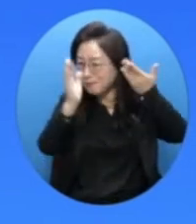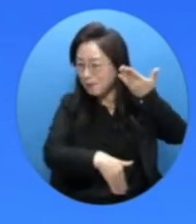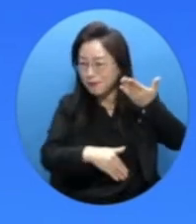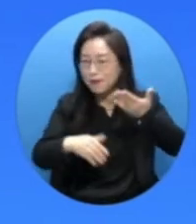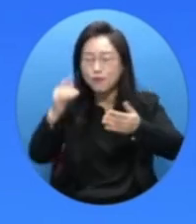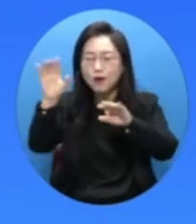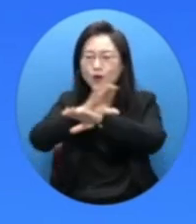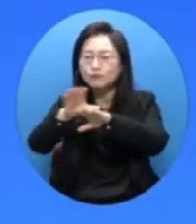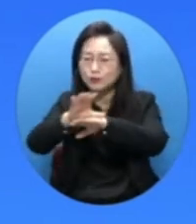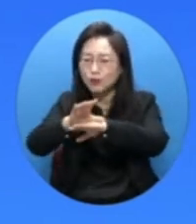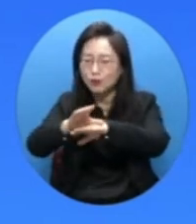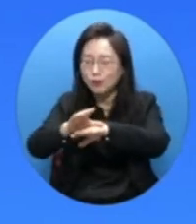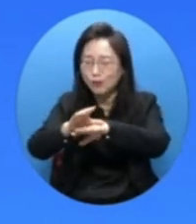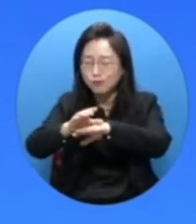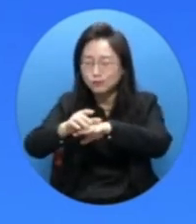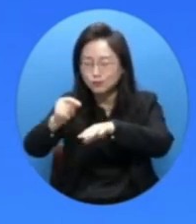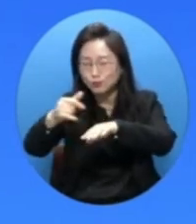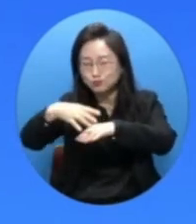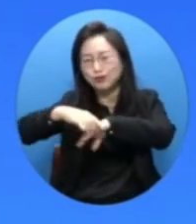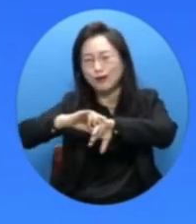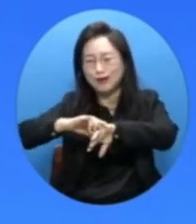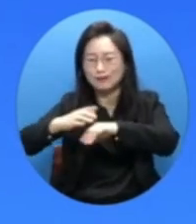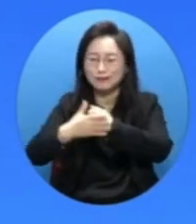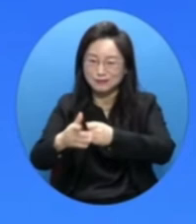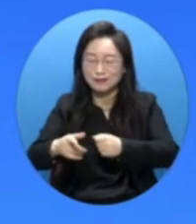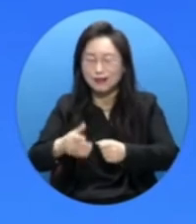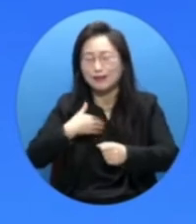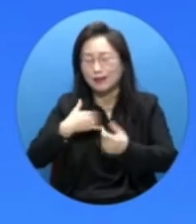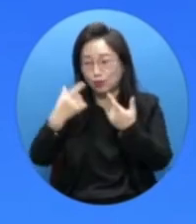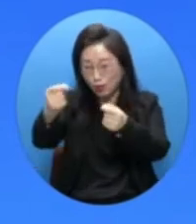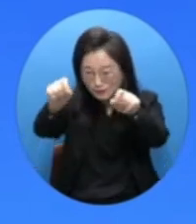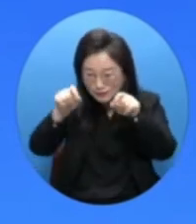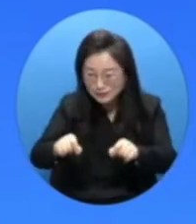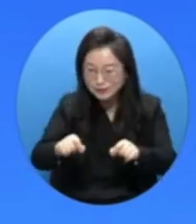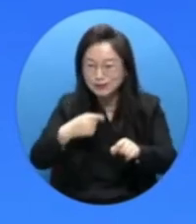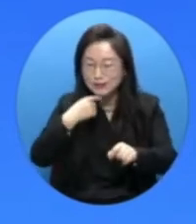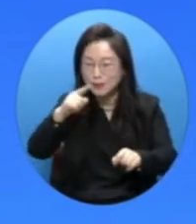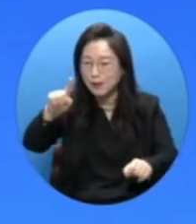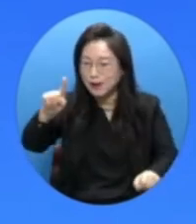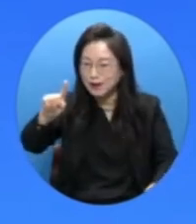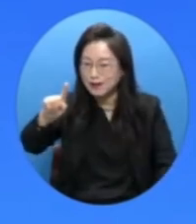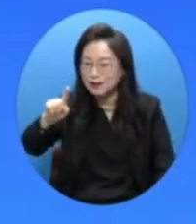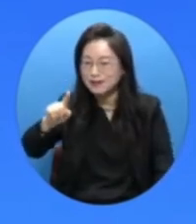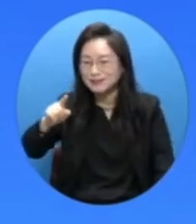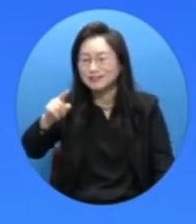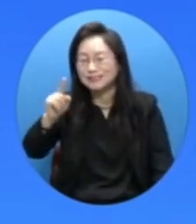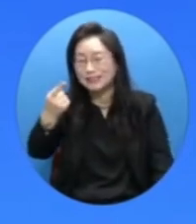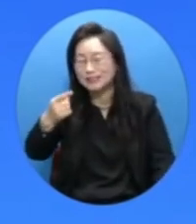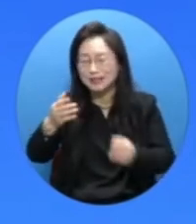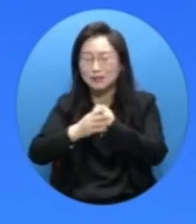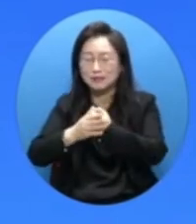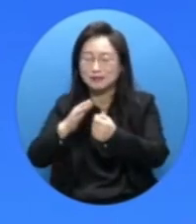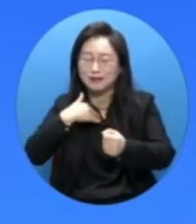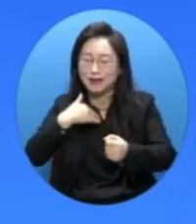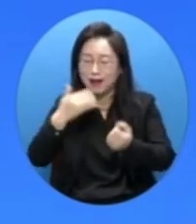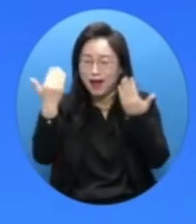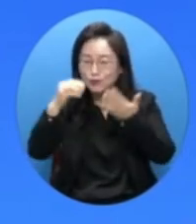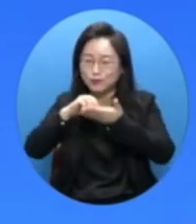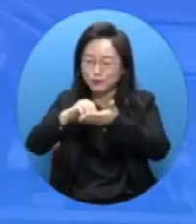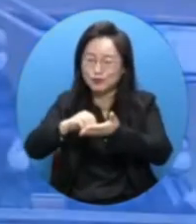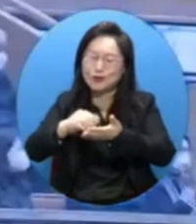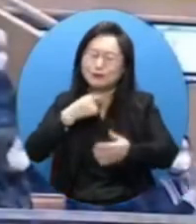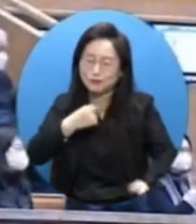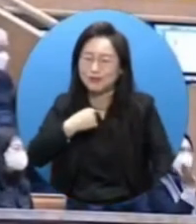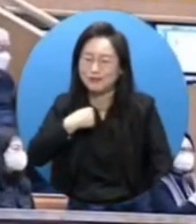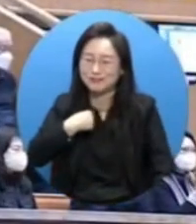받는게 꿈입니다 106세 이상 사실 것 같습니다 할렐루야 꿈을 꾸시기 바랍니다